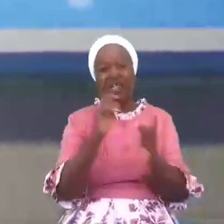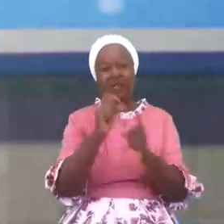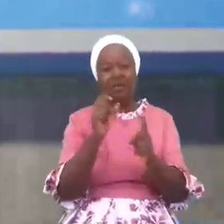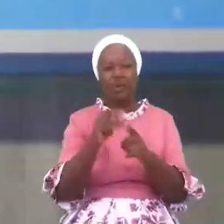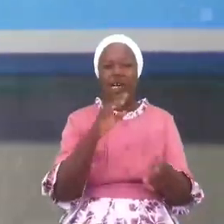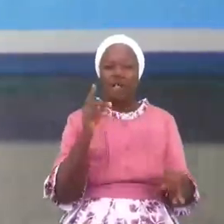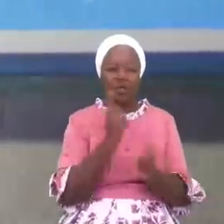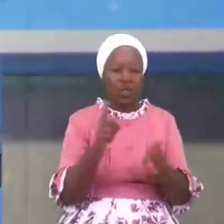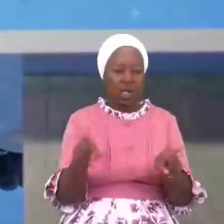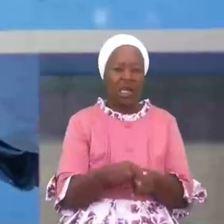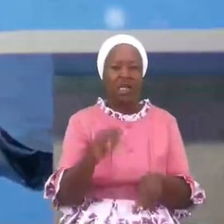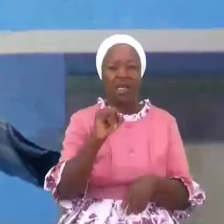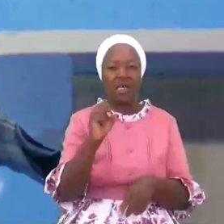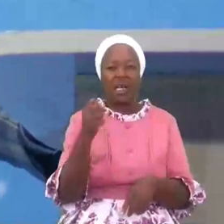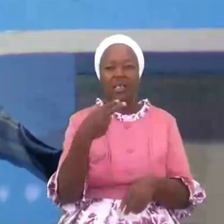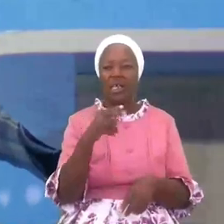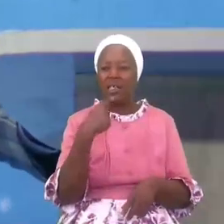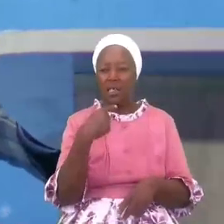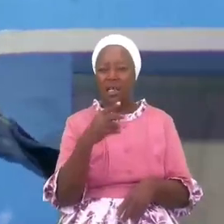dit, comme Jean l'a dit,